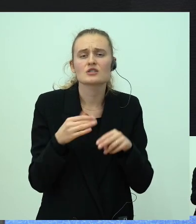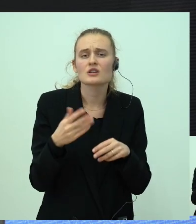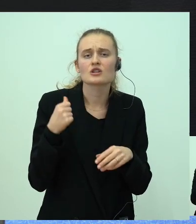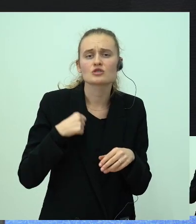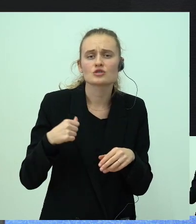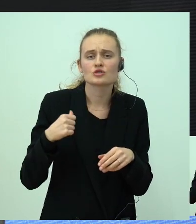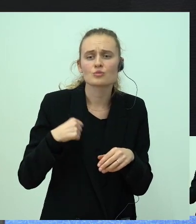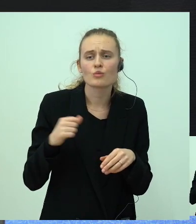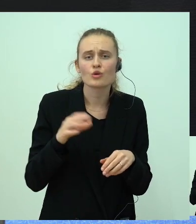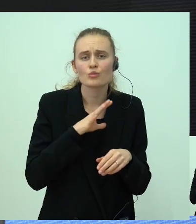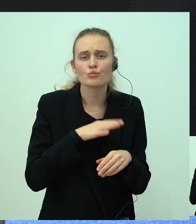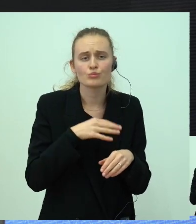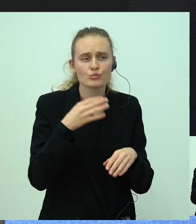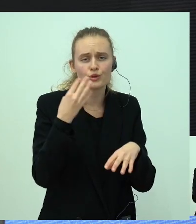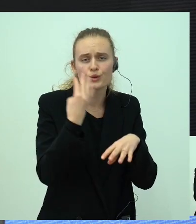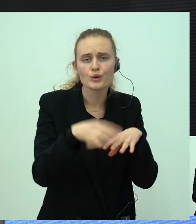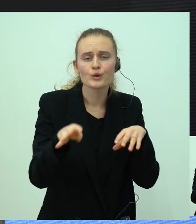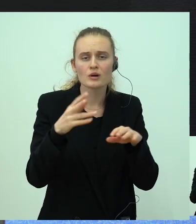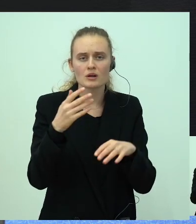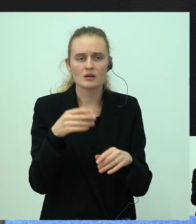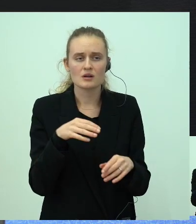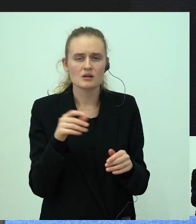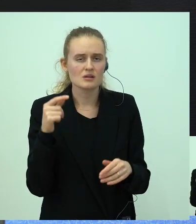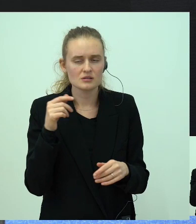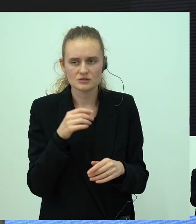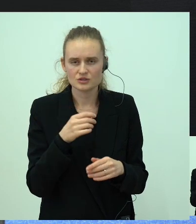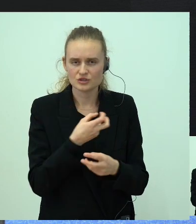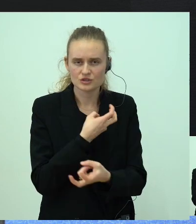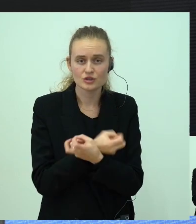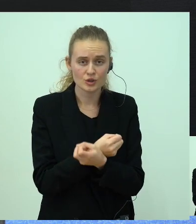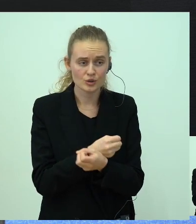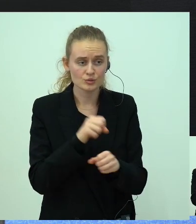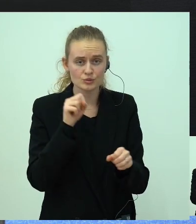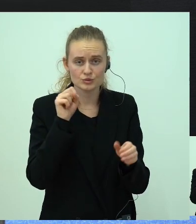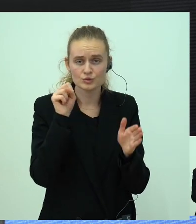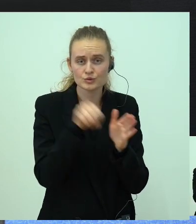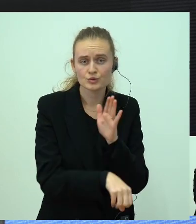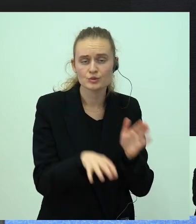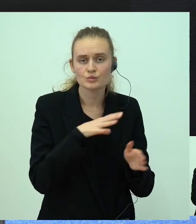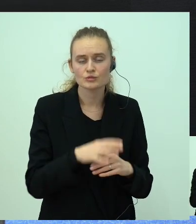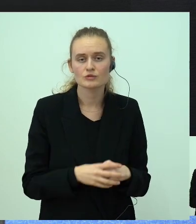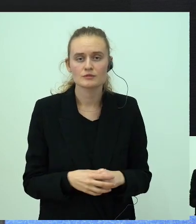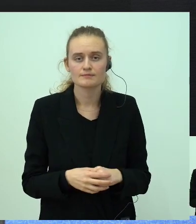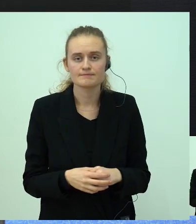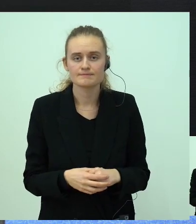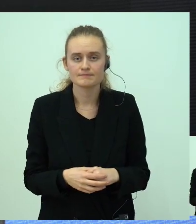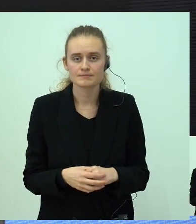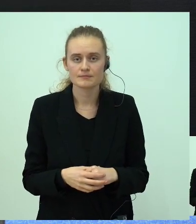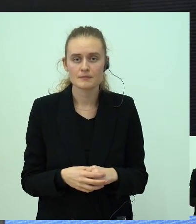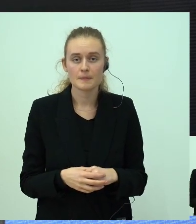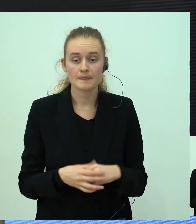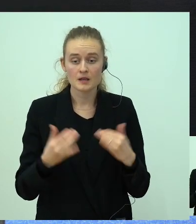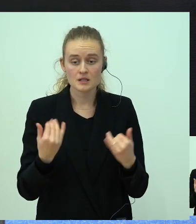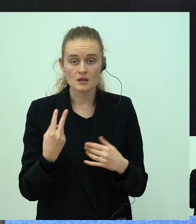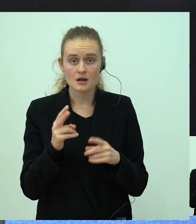iš jų buvo brutaliai nužudyti. O šiandien uždegus antrąją Hanukos menoro žvakutę